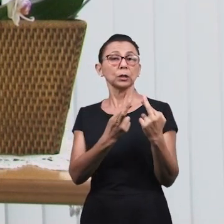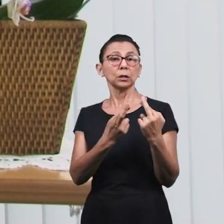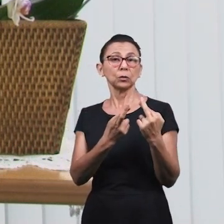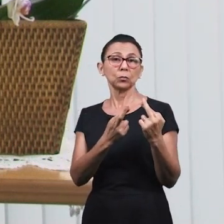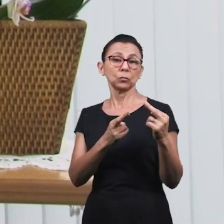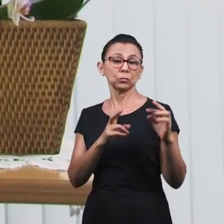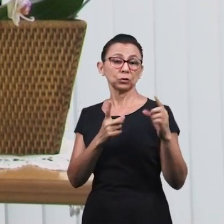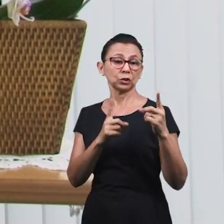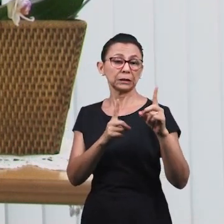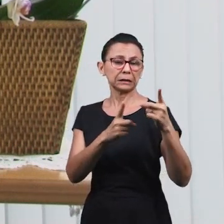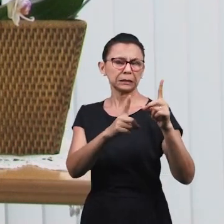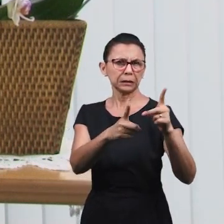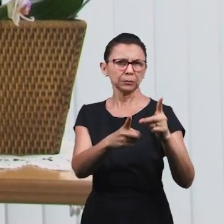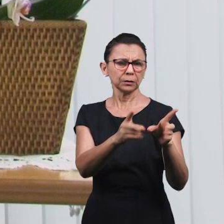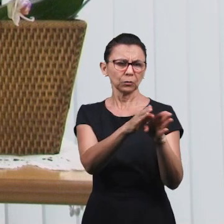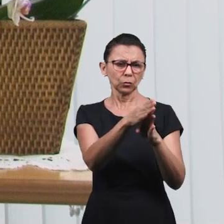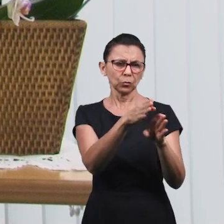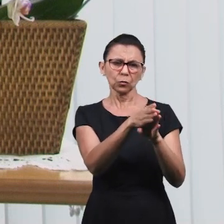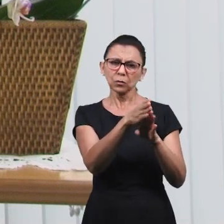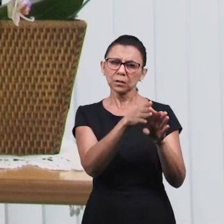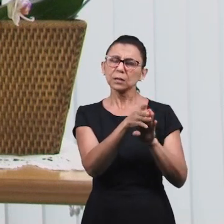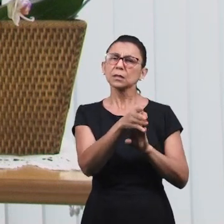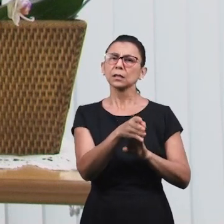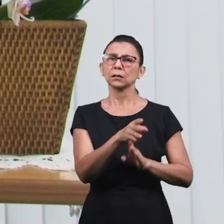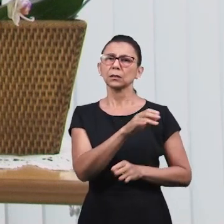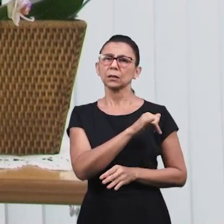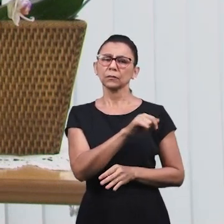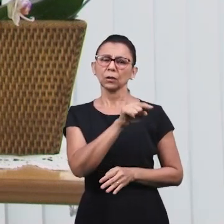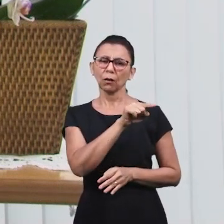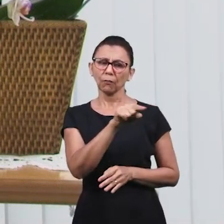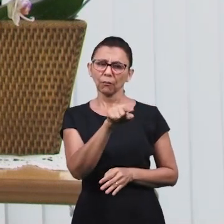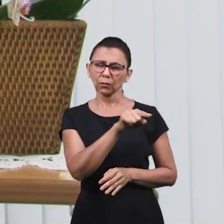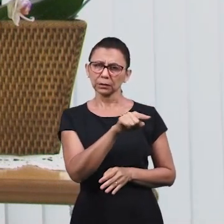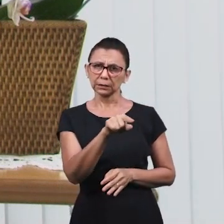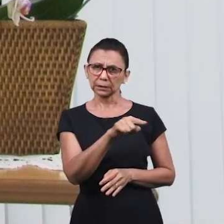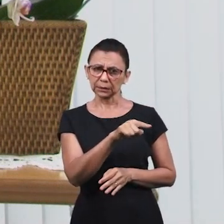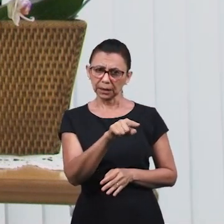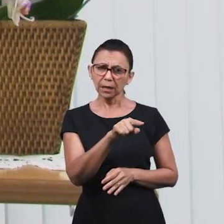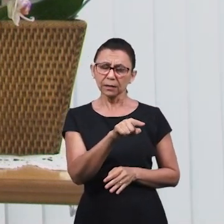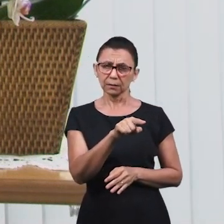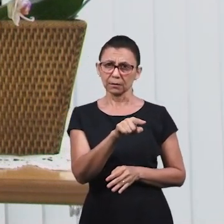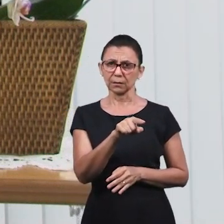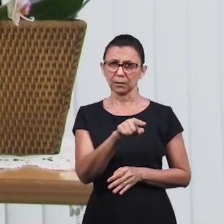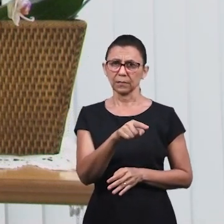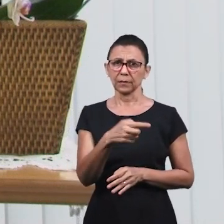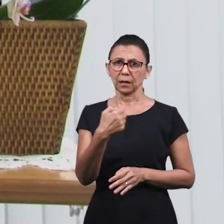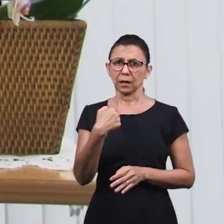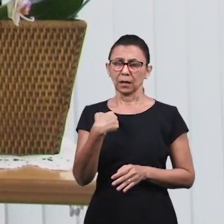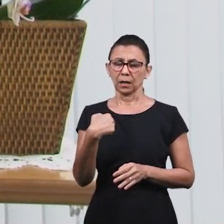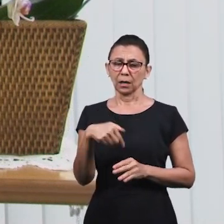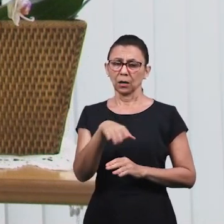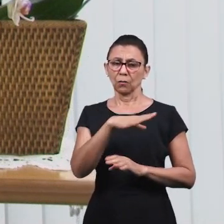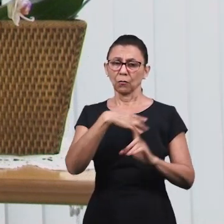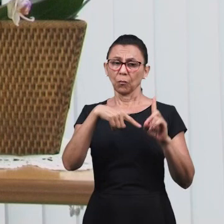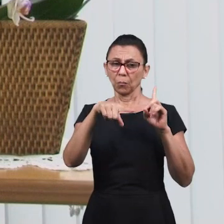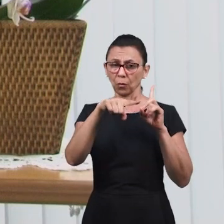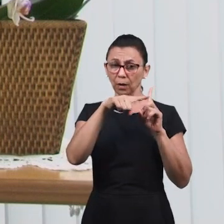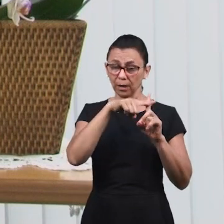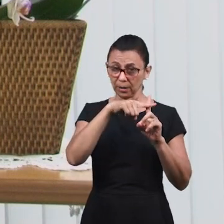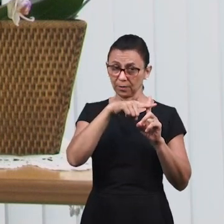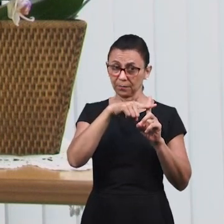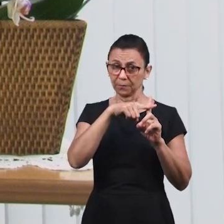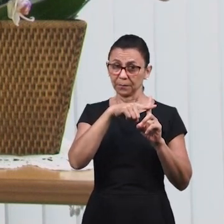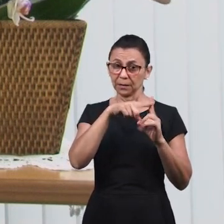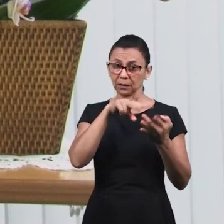il avait se réuni avec les disciples et donné des instructions. Et l'une de ces instructions était que les disciples